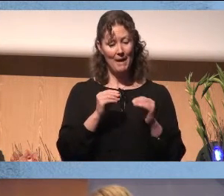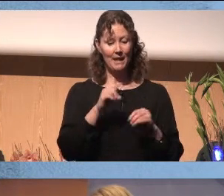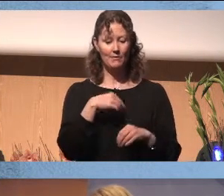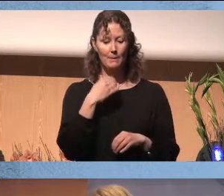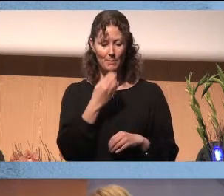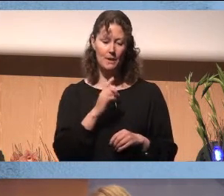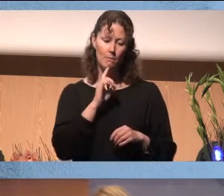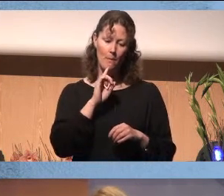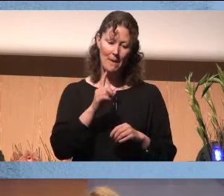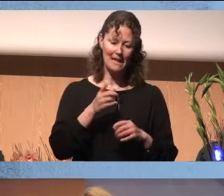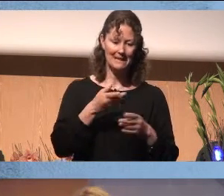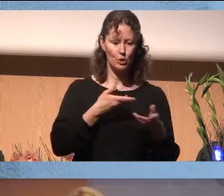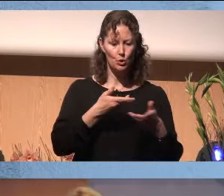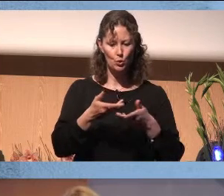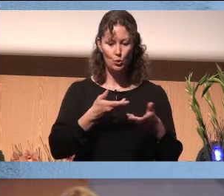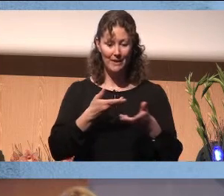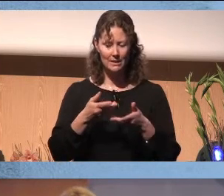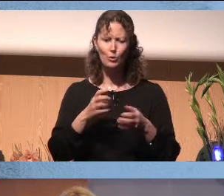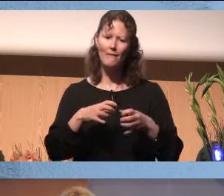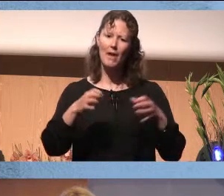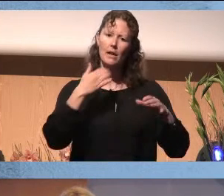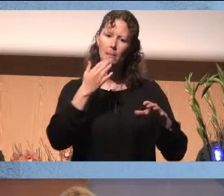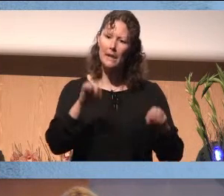på meldingsutveksling, dess verre blir det.